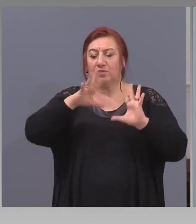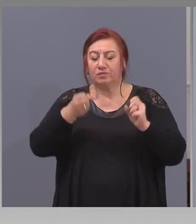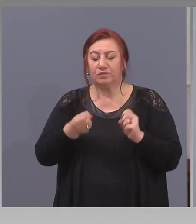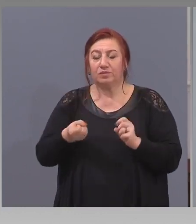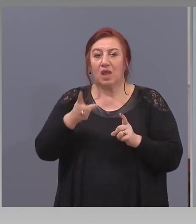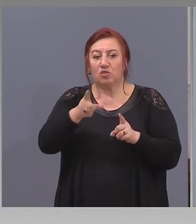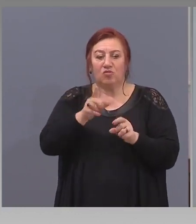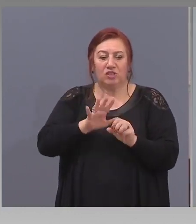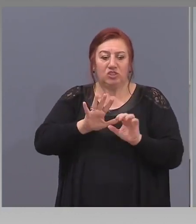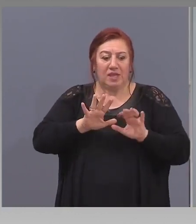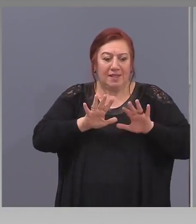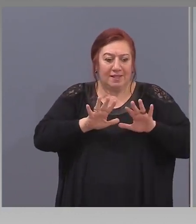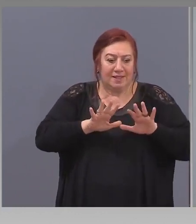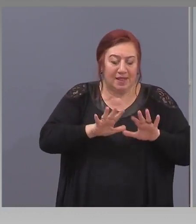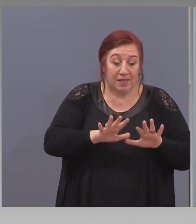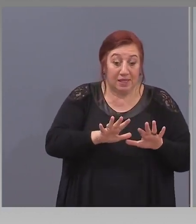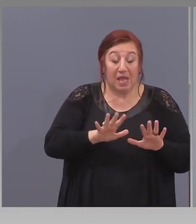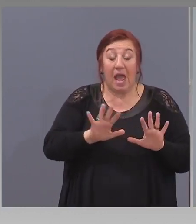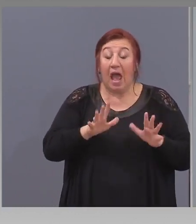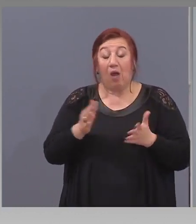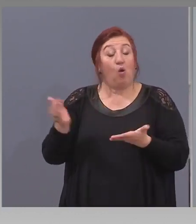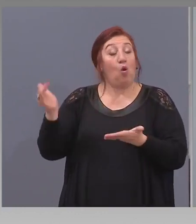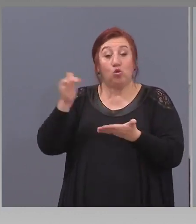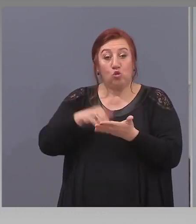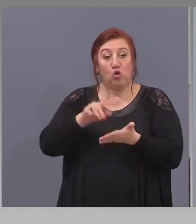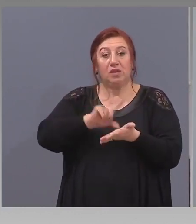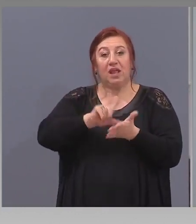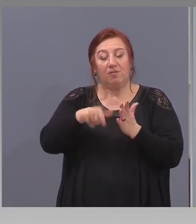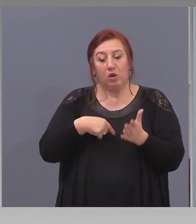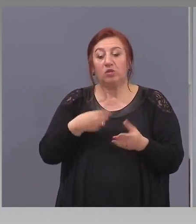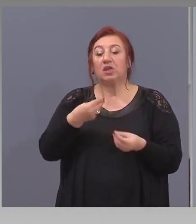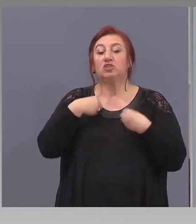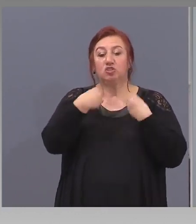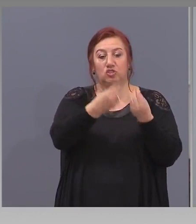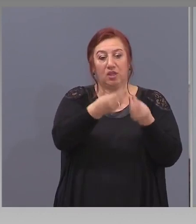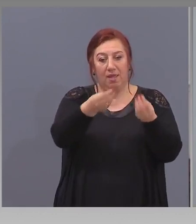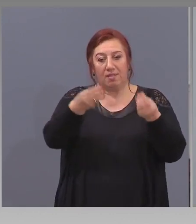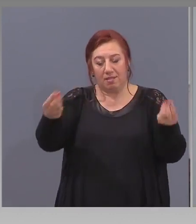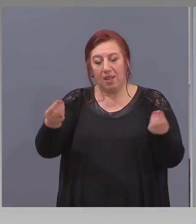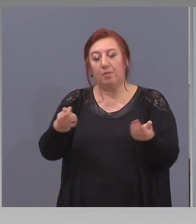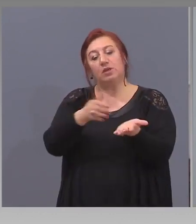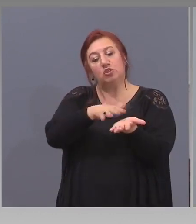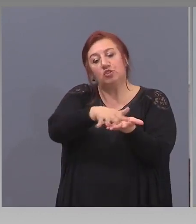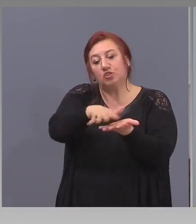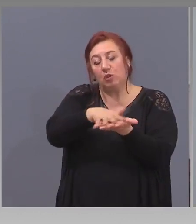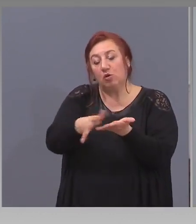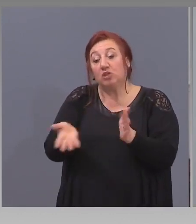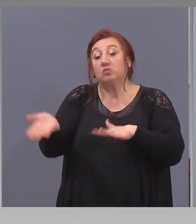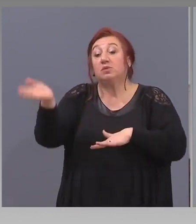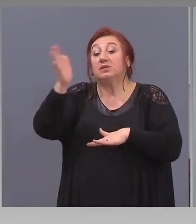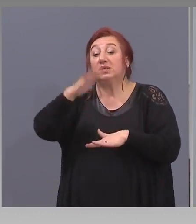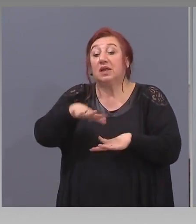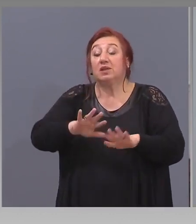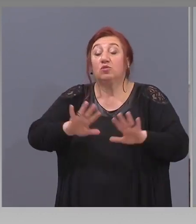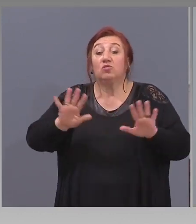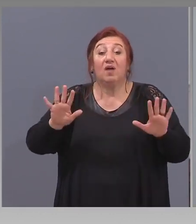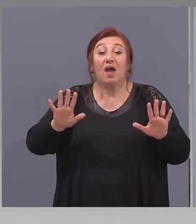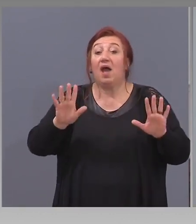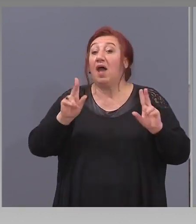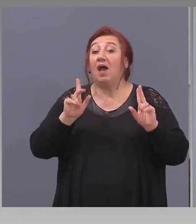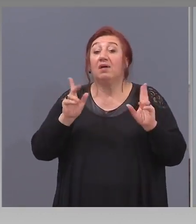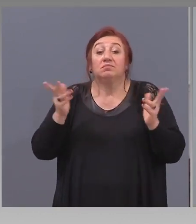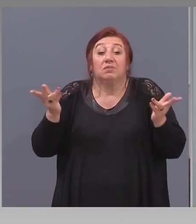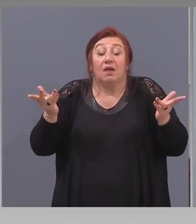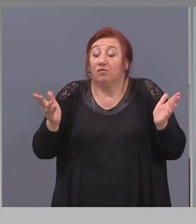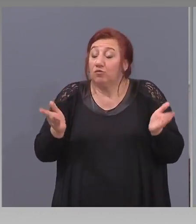дойде ли такъв период, каквото има, ще се даде, ще се изхарчи и след това вече какво ще стане, пак не